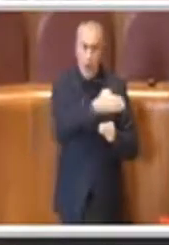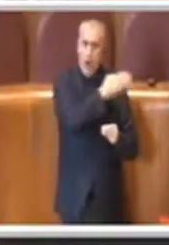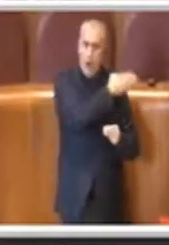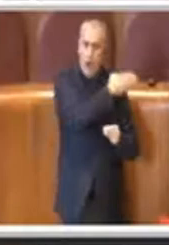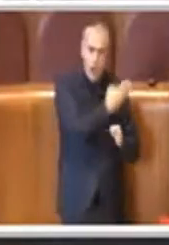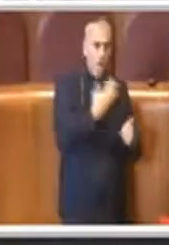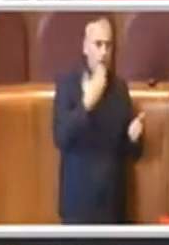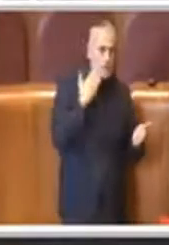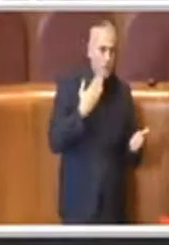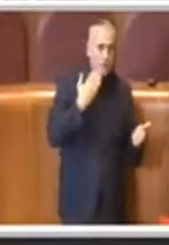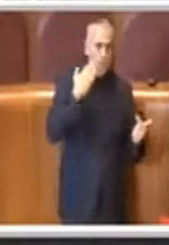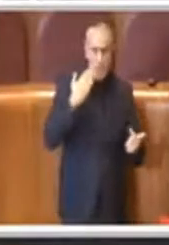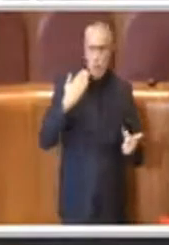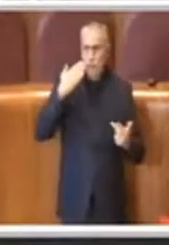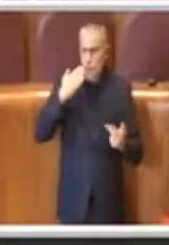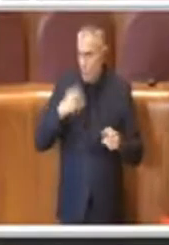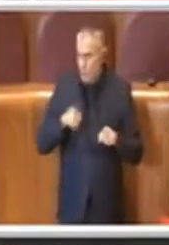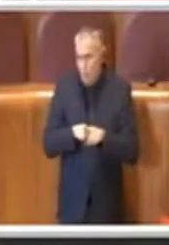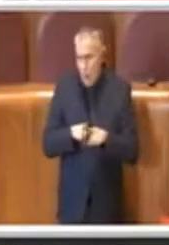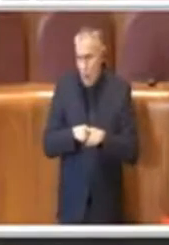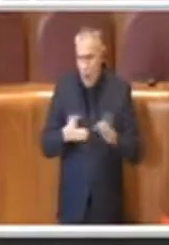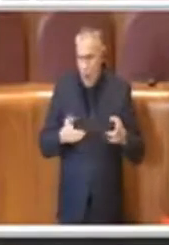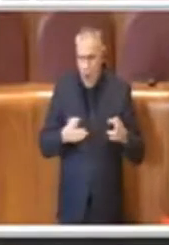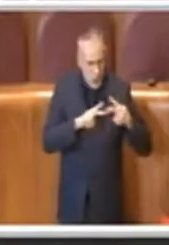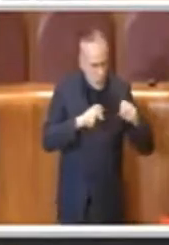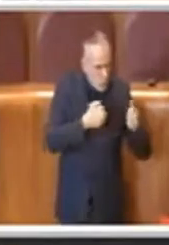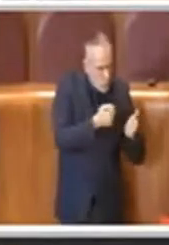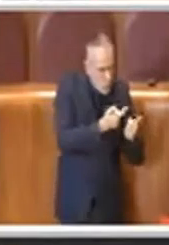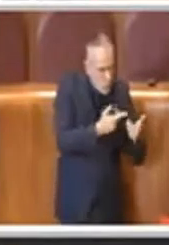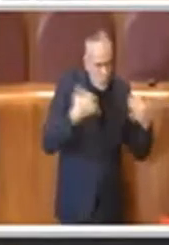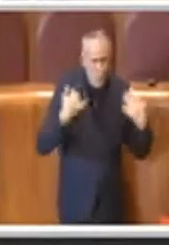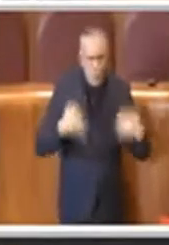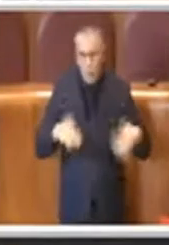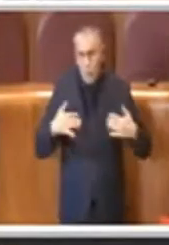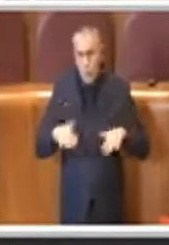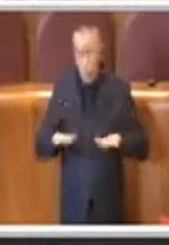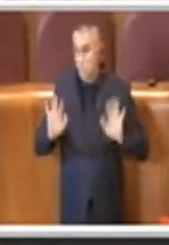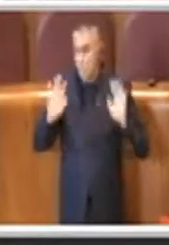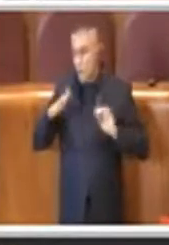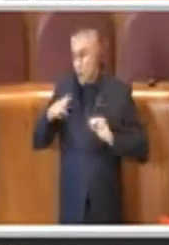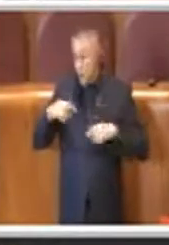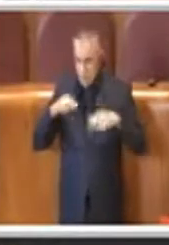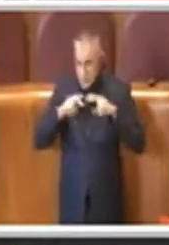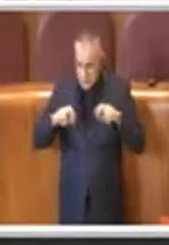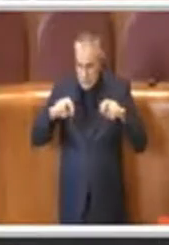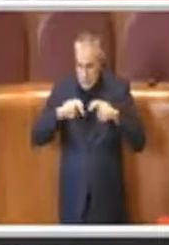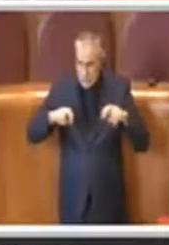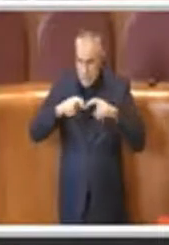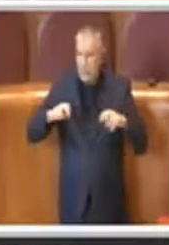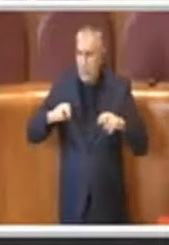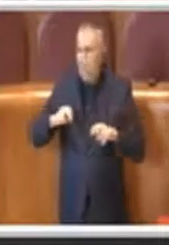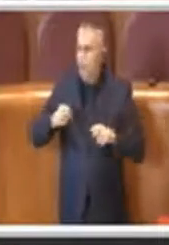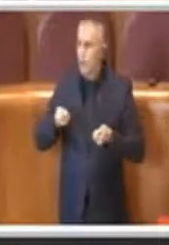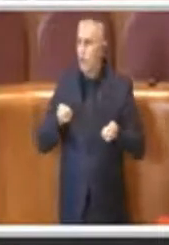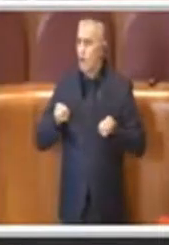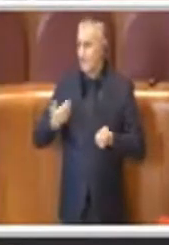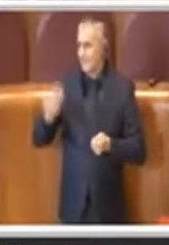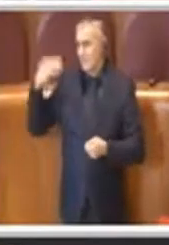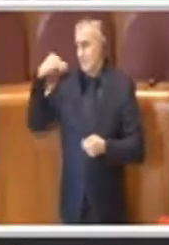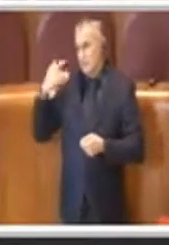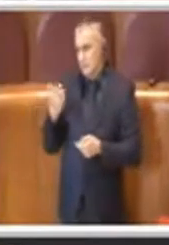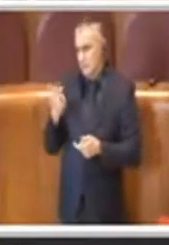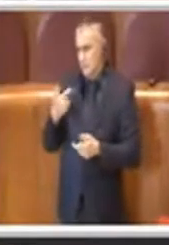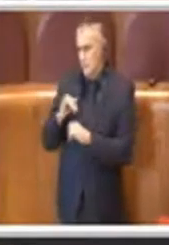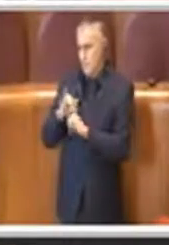Quindi forse questa analisi non era neanche nei sogni delle amministrazioni precedenti. Questa